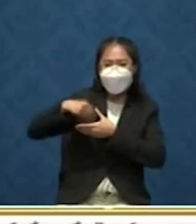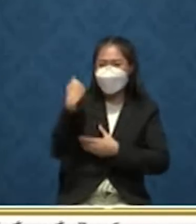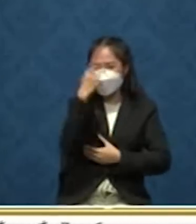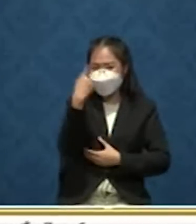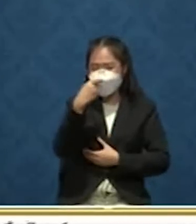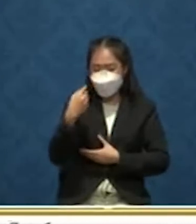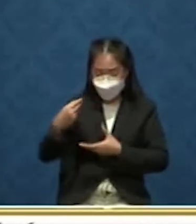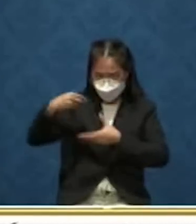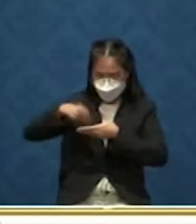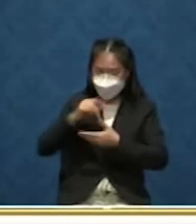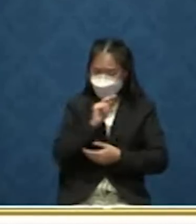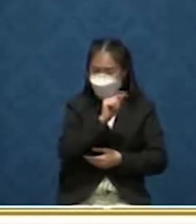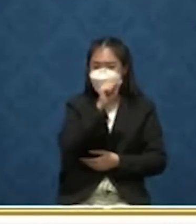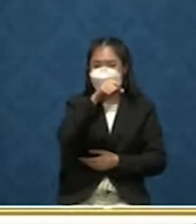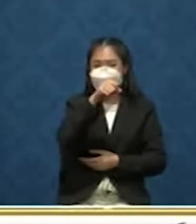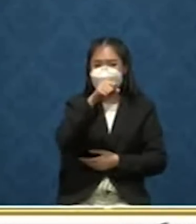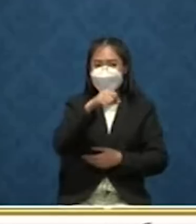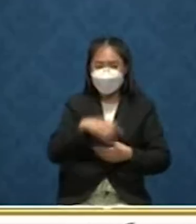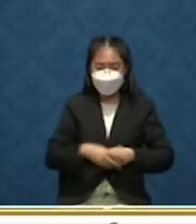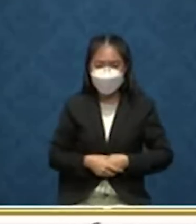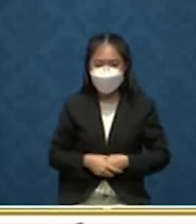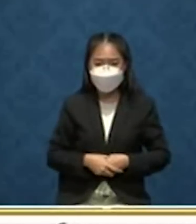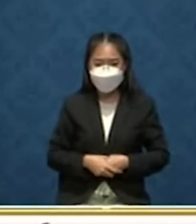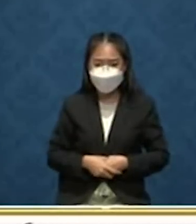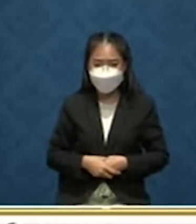คธรรมนหอเป่าอันทจิแลวท่ประทานครับ